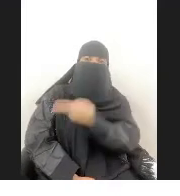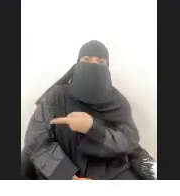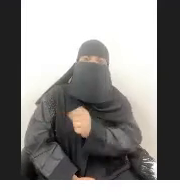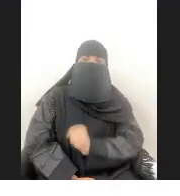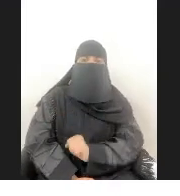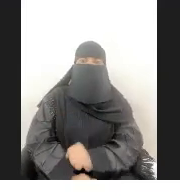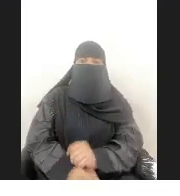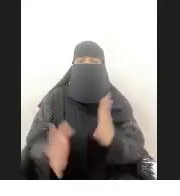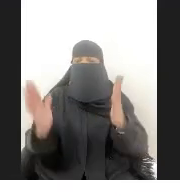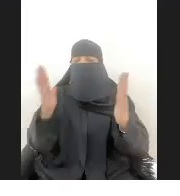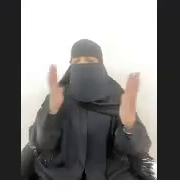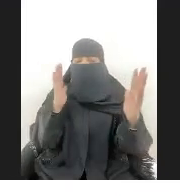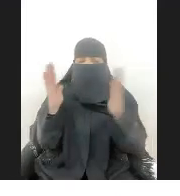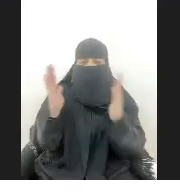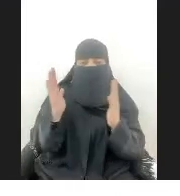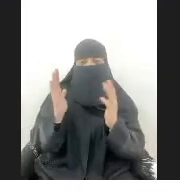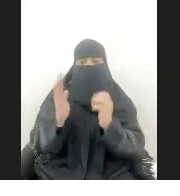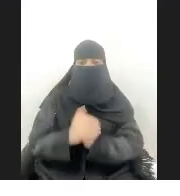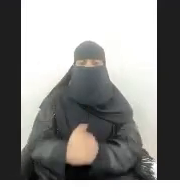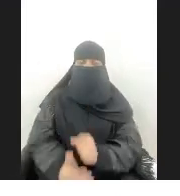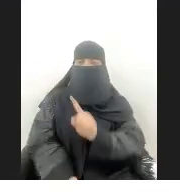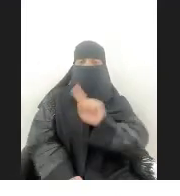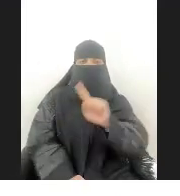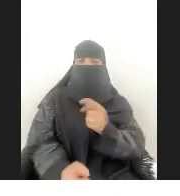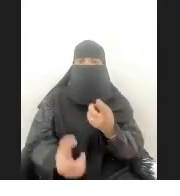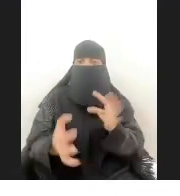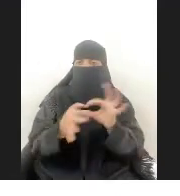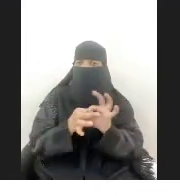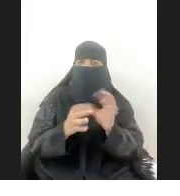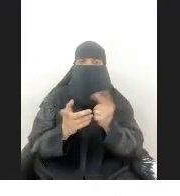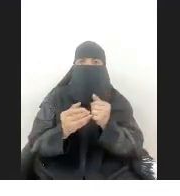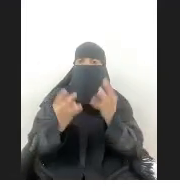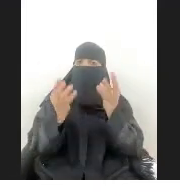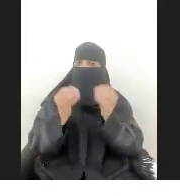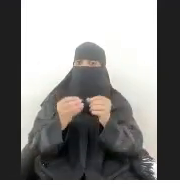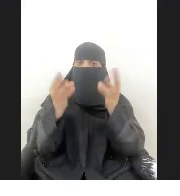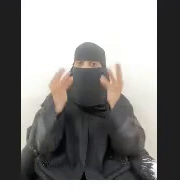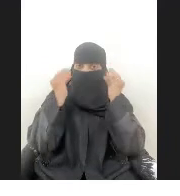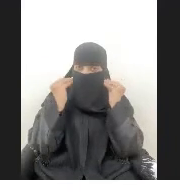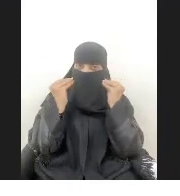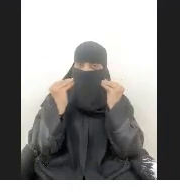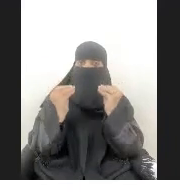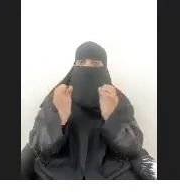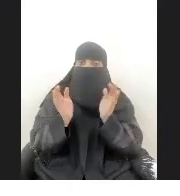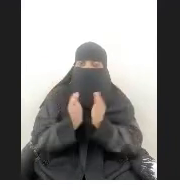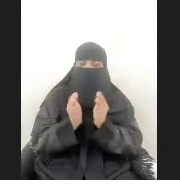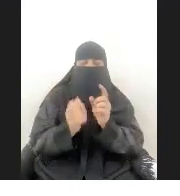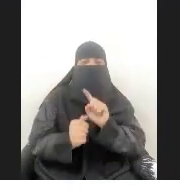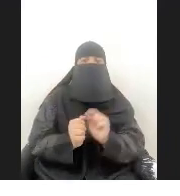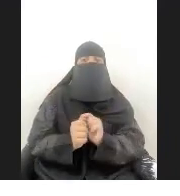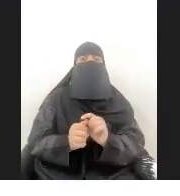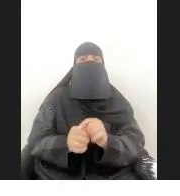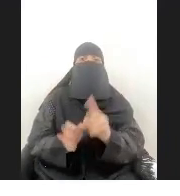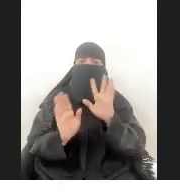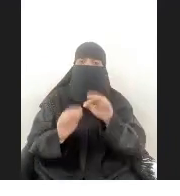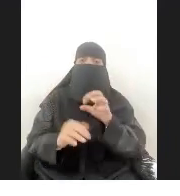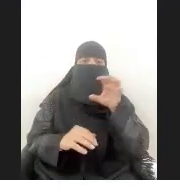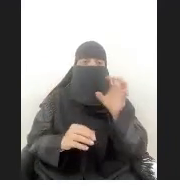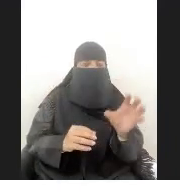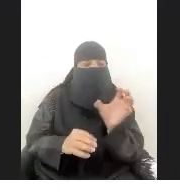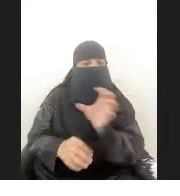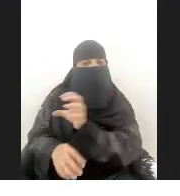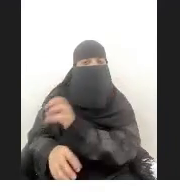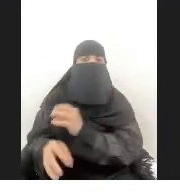فكرة، لا، هنا يعني هنا لا يتوافق مع مبادئ التعلم تصميم التعلم المصغر، فهو لابد أن يناقش فكرة واحدة أو